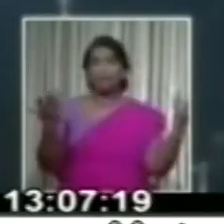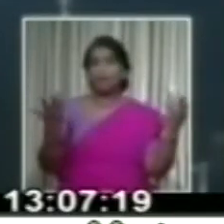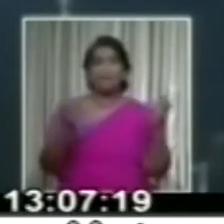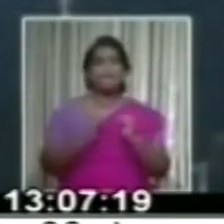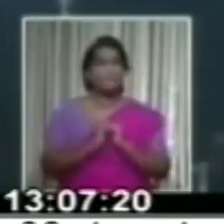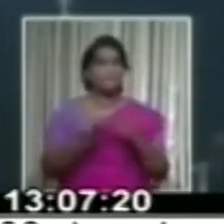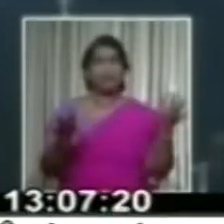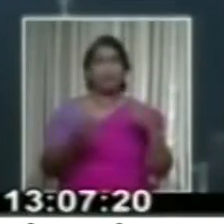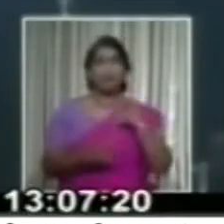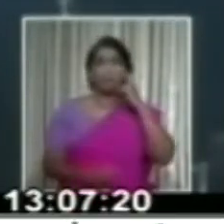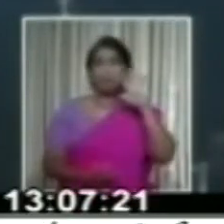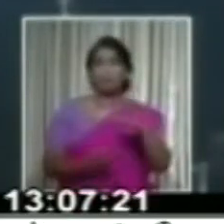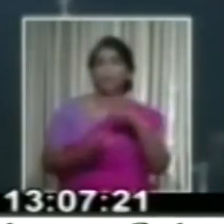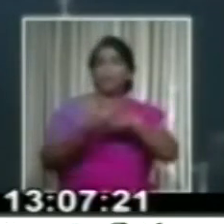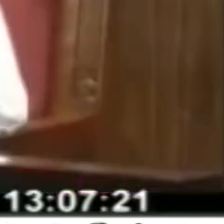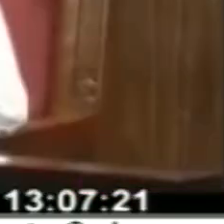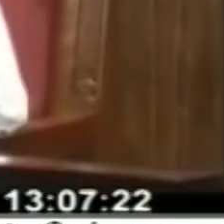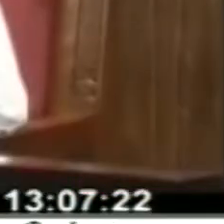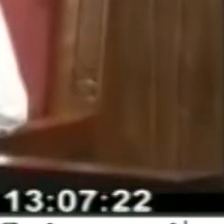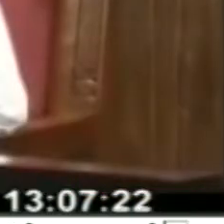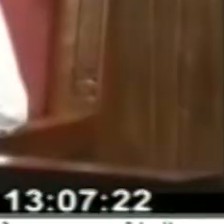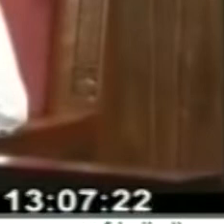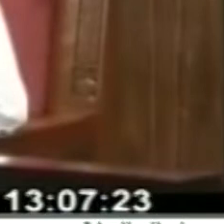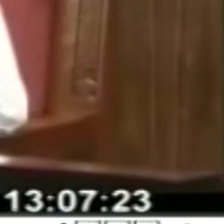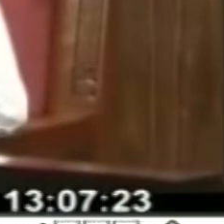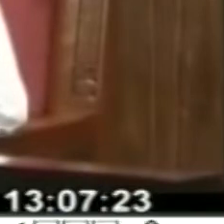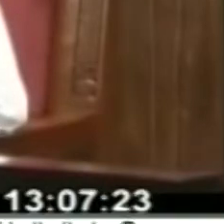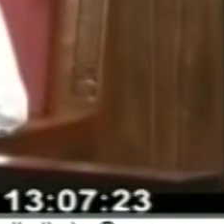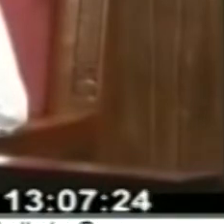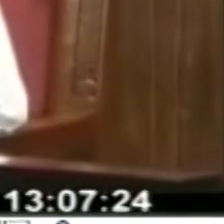කරන්නේ නැහැ ඒක ඒක කිසිම ගුණාත්මක භාවයක් නැහැ